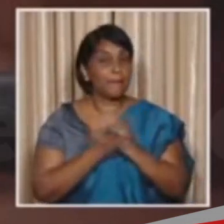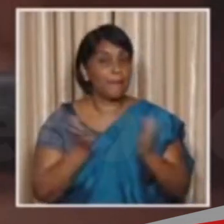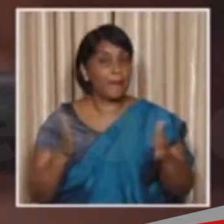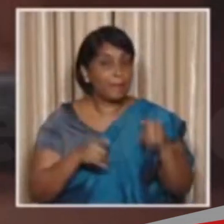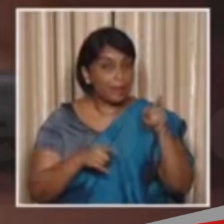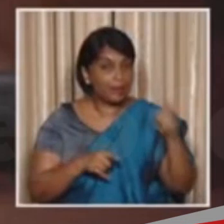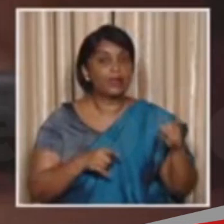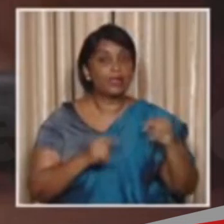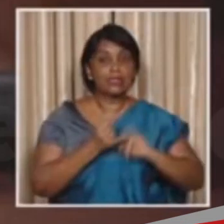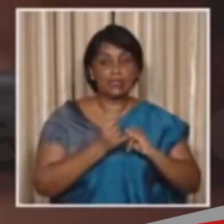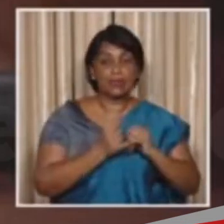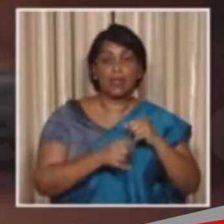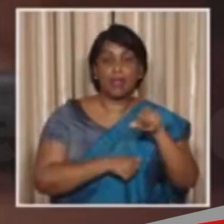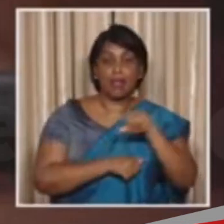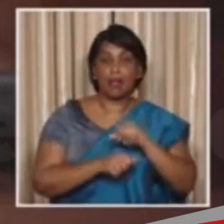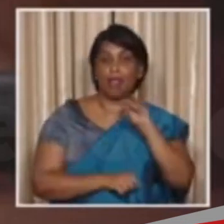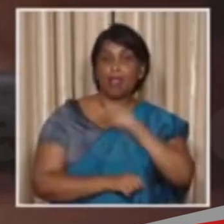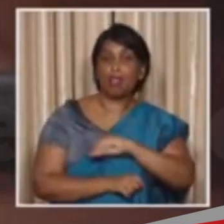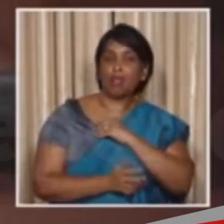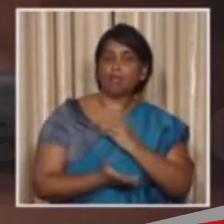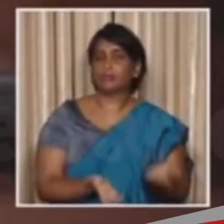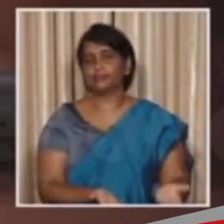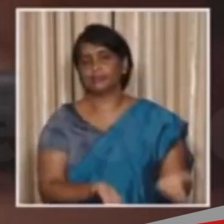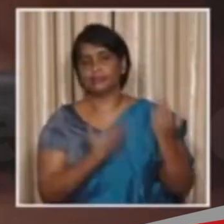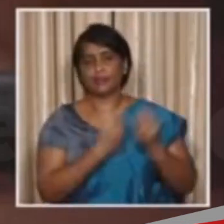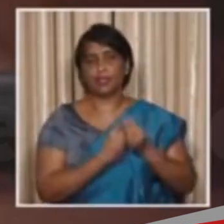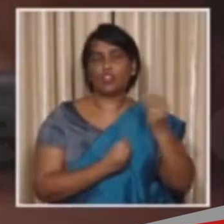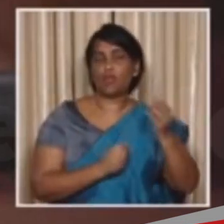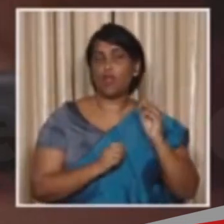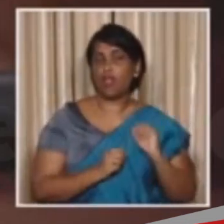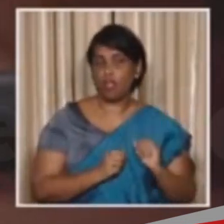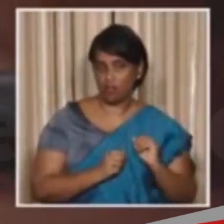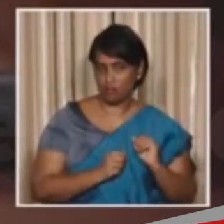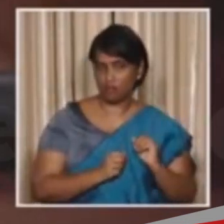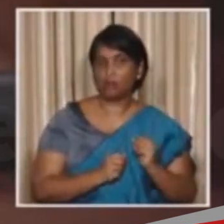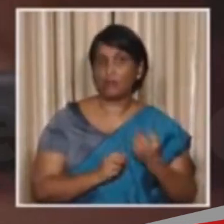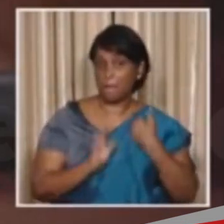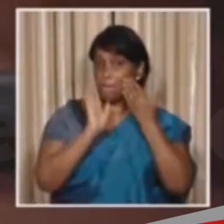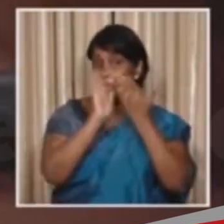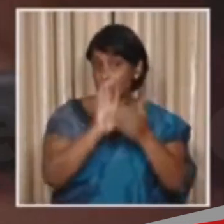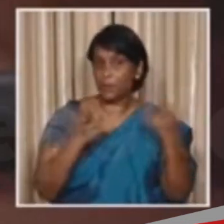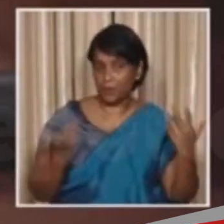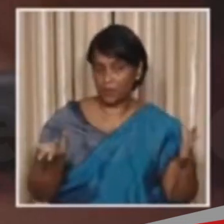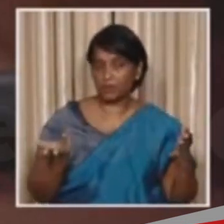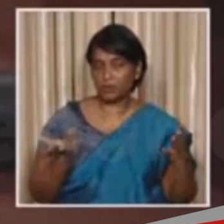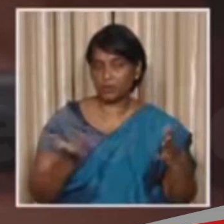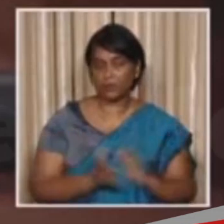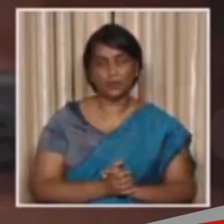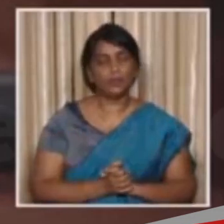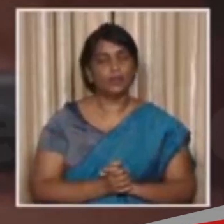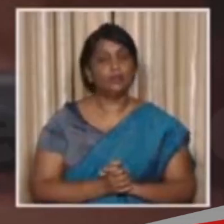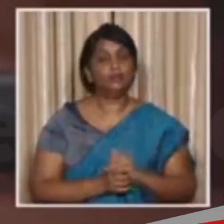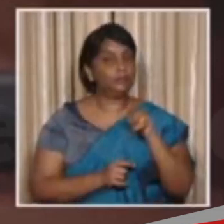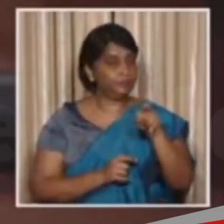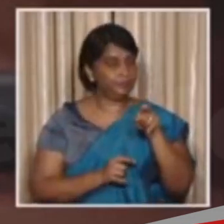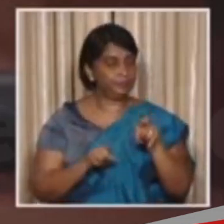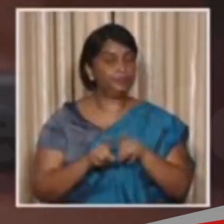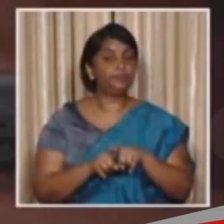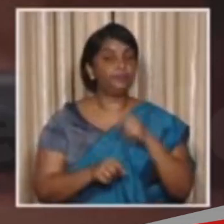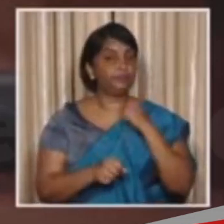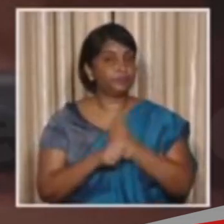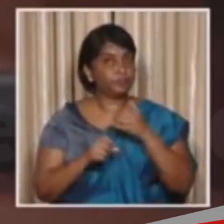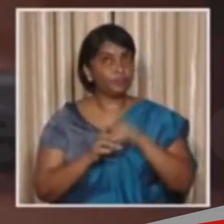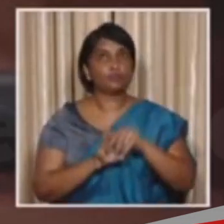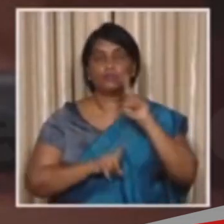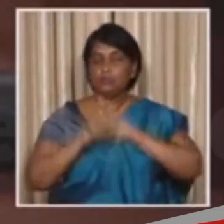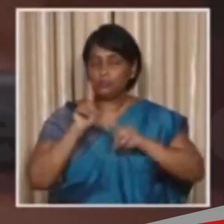ප්‍රීමා ආයතනයට සෙරෙන්ඩිප් ආයතනයට අත්‍යවශ්‍ය ලාභ ලබා ගැනීම සඳහා අවස්ථාව ලබා දුන්නේ කොහොමද කියලා මම මේක පෙන්වා දුන්නා මේ මණ්ඩලෙදි. හරිද? ආණ්ඩු පක්ෂ